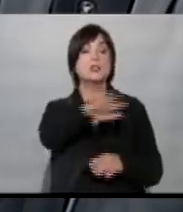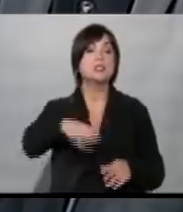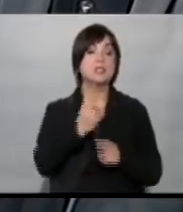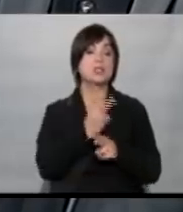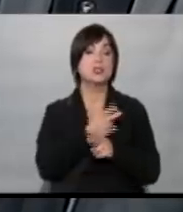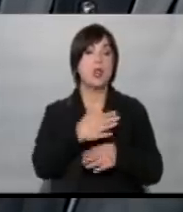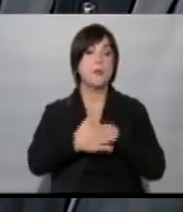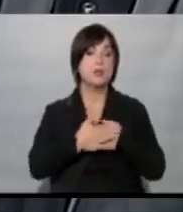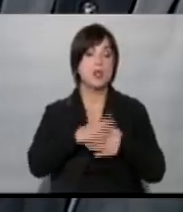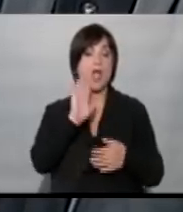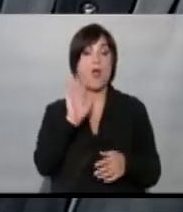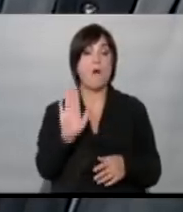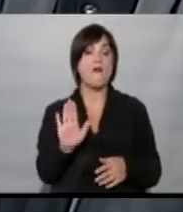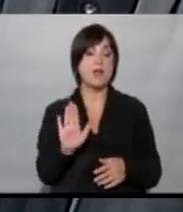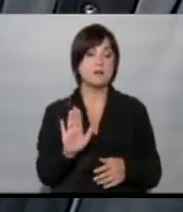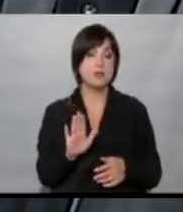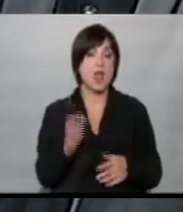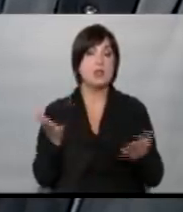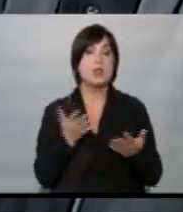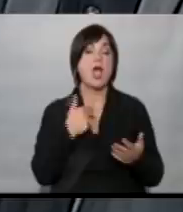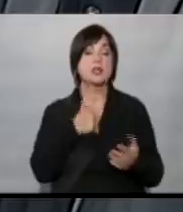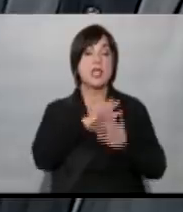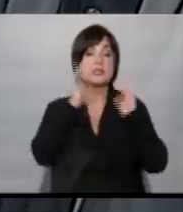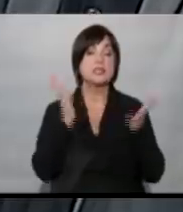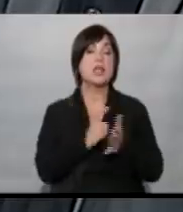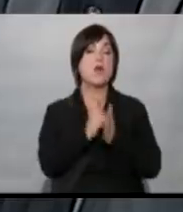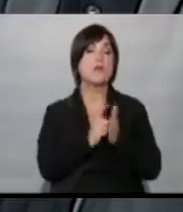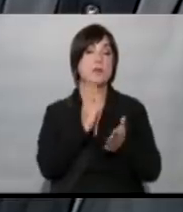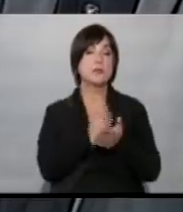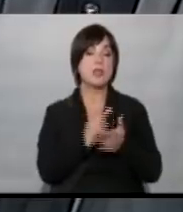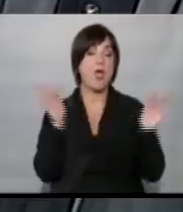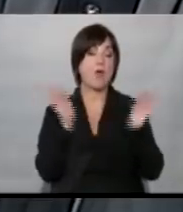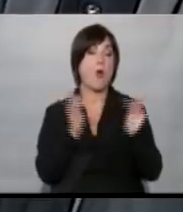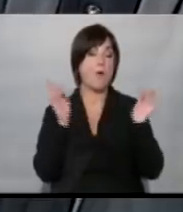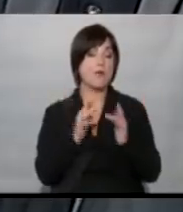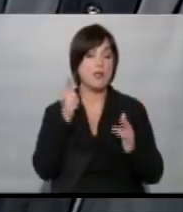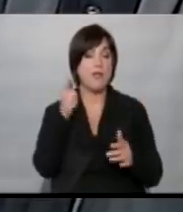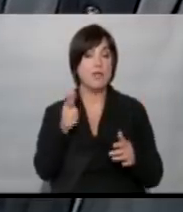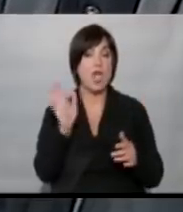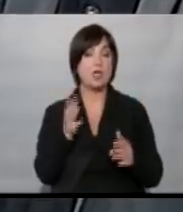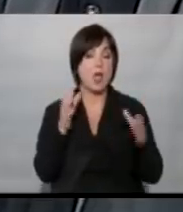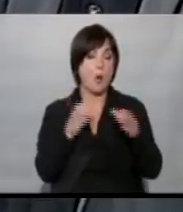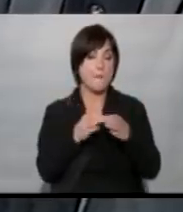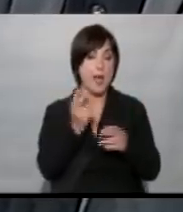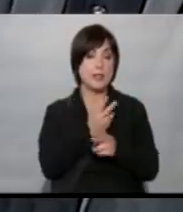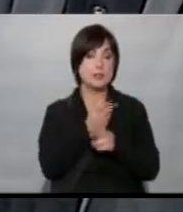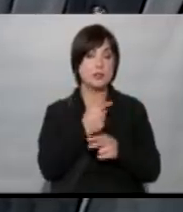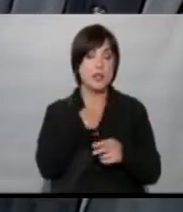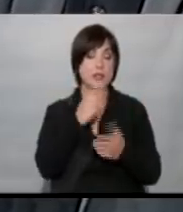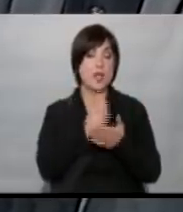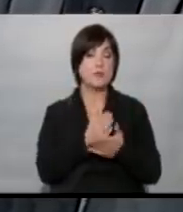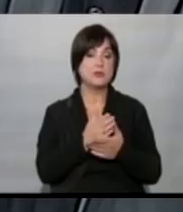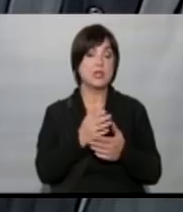држави би се однесува како вас. Значи, ние цело време бисме имали конфликти. Значи, вие така како мала држава, наместо да